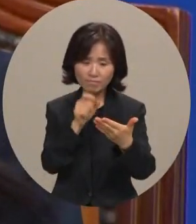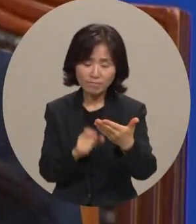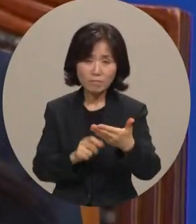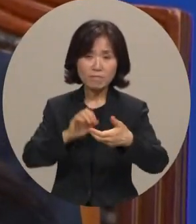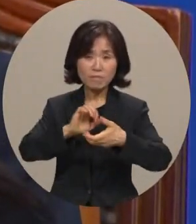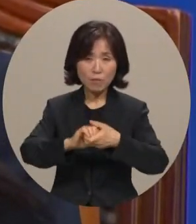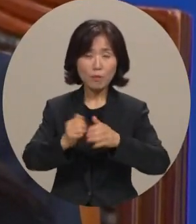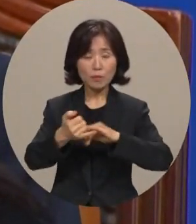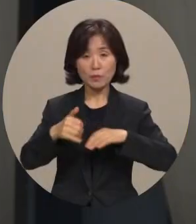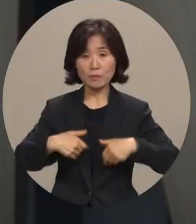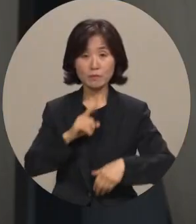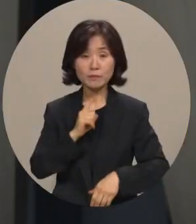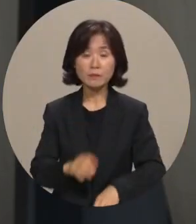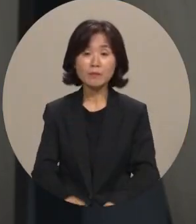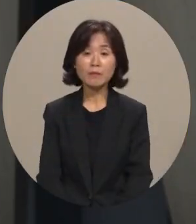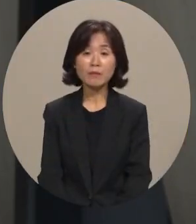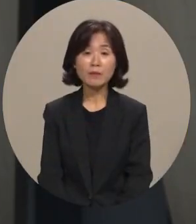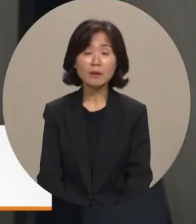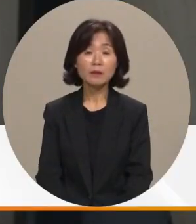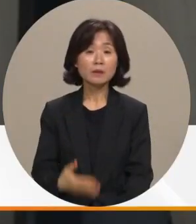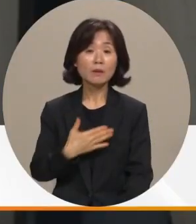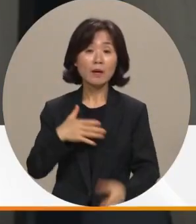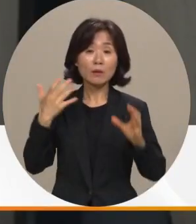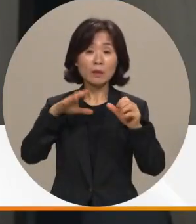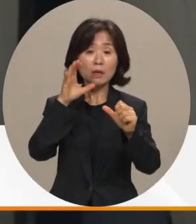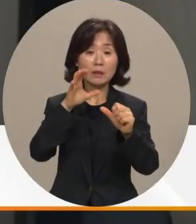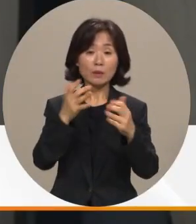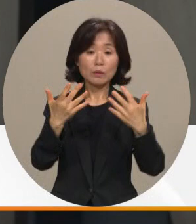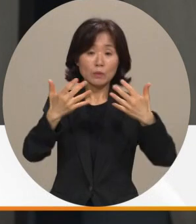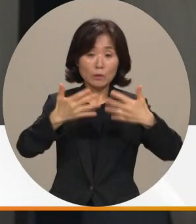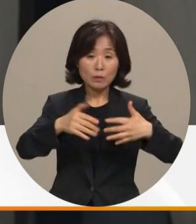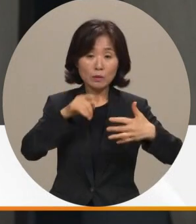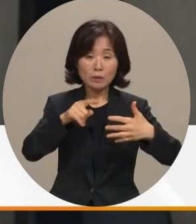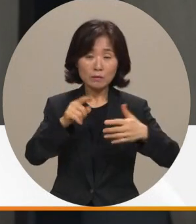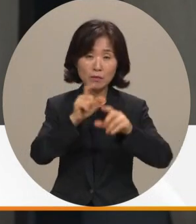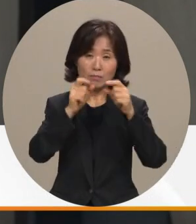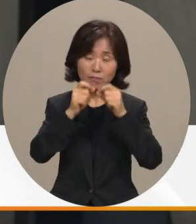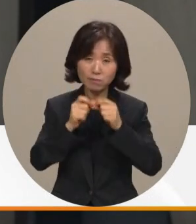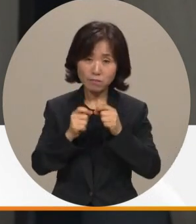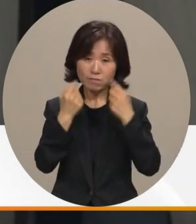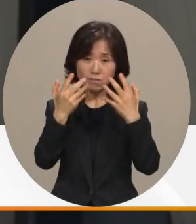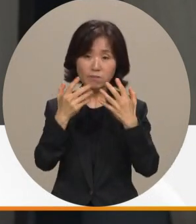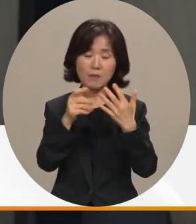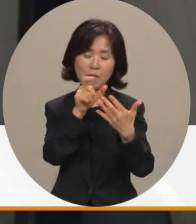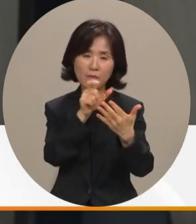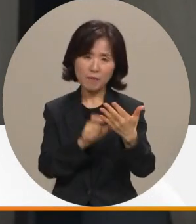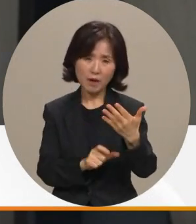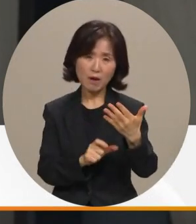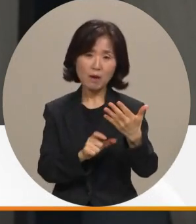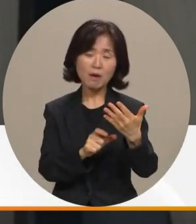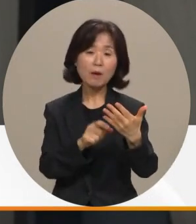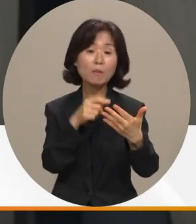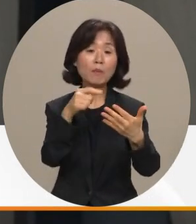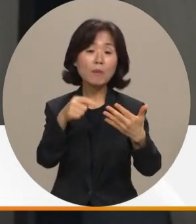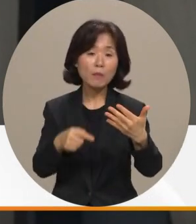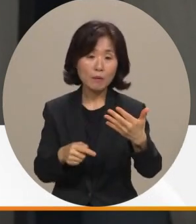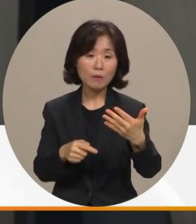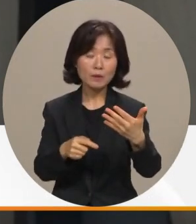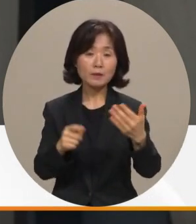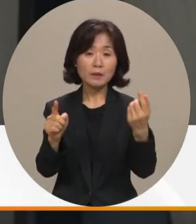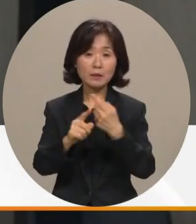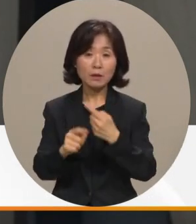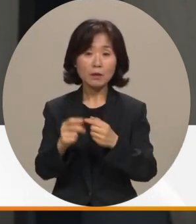맞추고 있습니다 정서적 아동학대 구성 요건을 구체화하고 명확화 하는 방향으로 개정해서